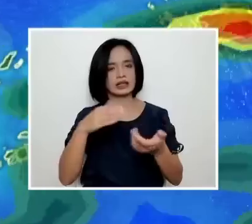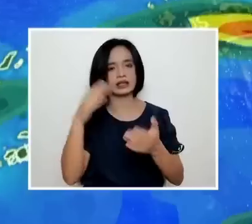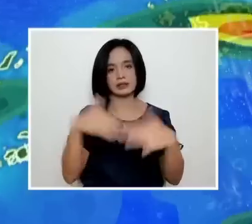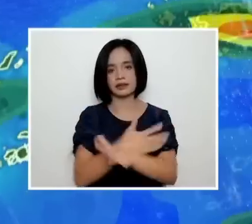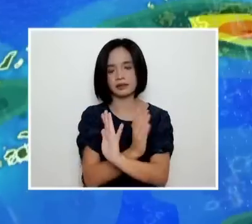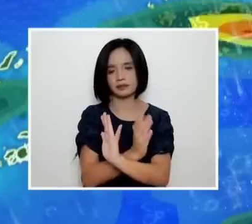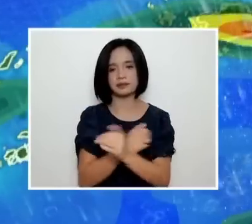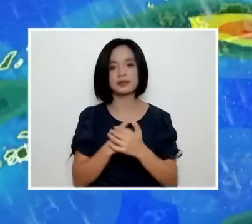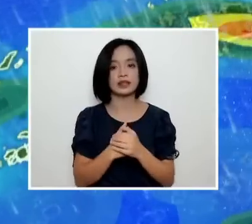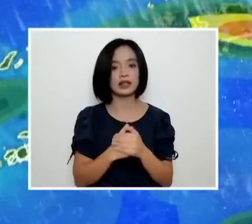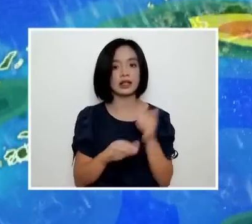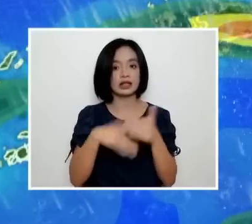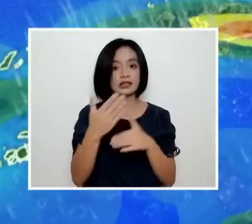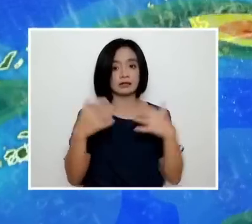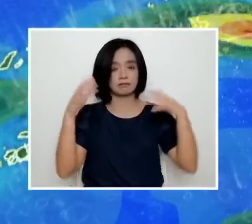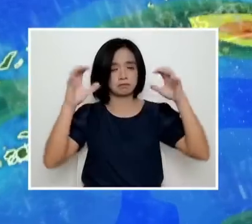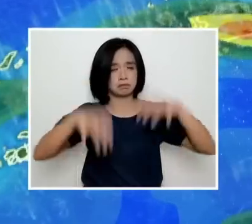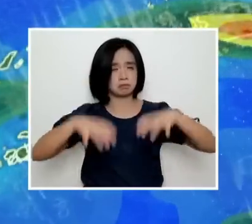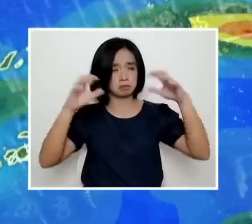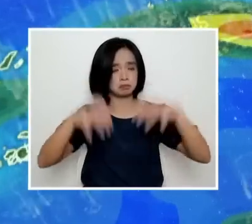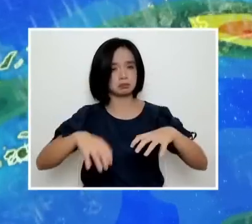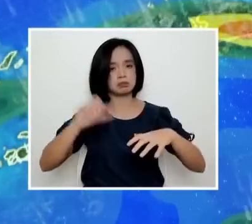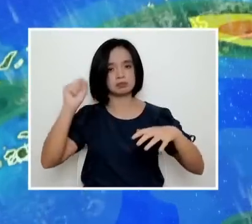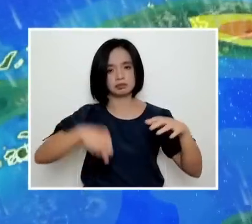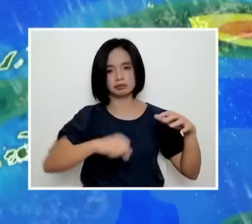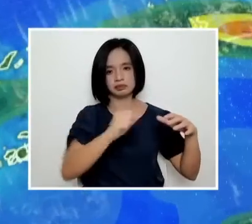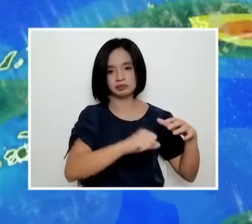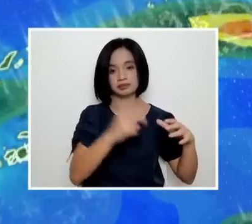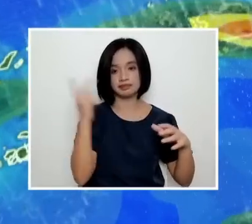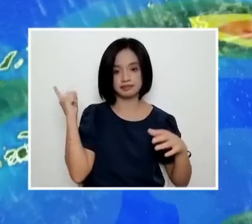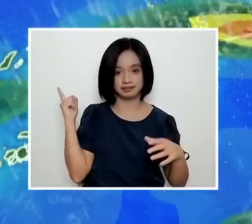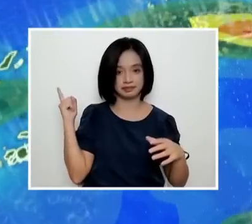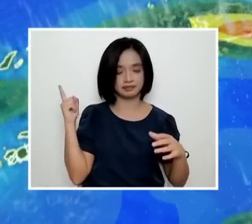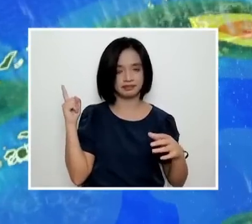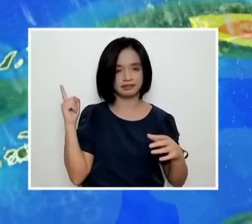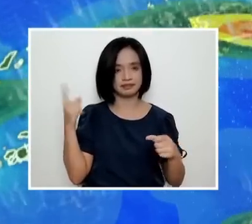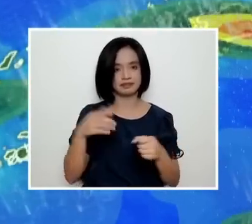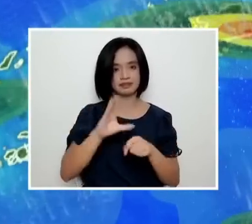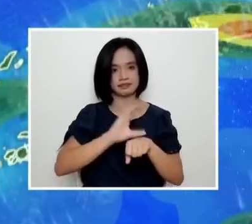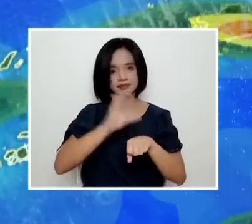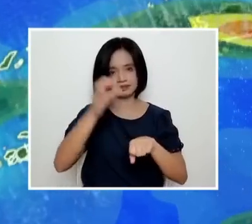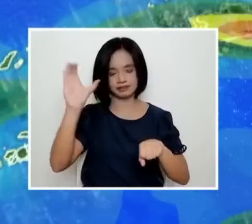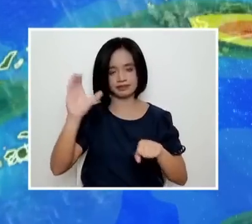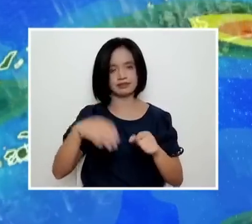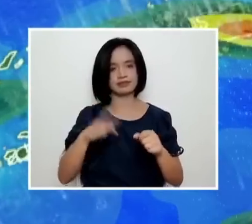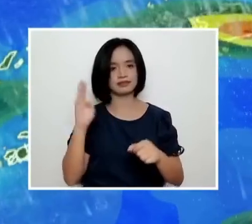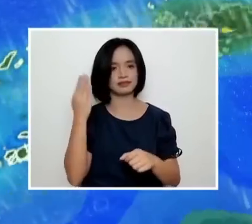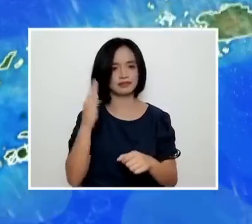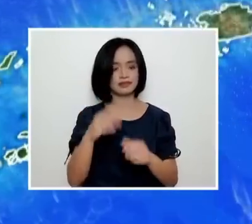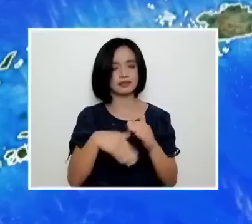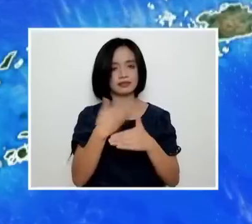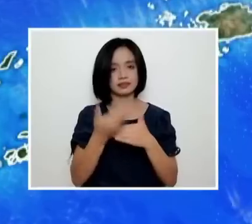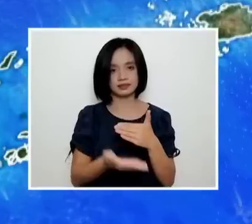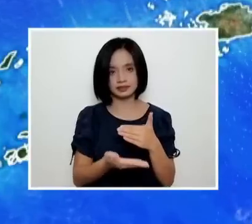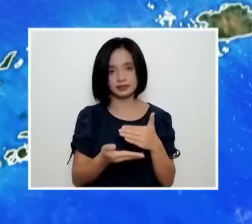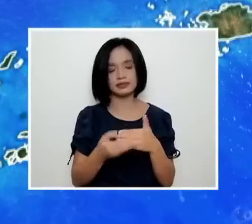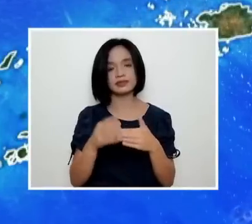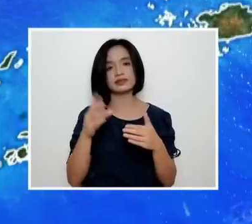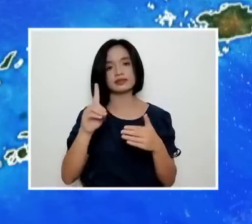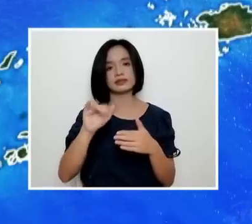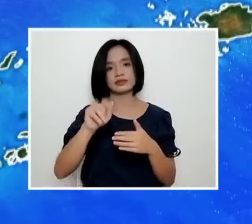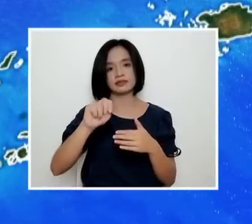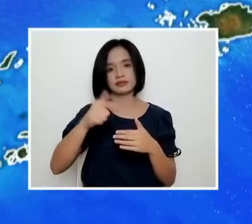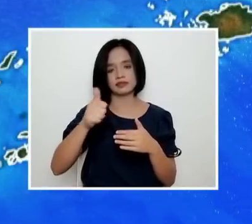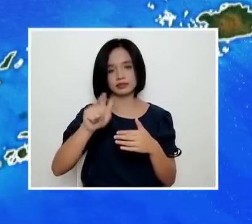may malalakas na ulan sa may Surigao del Sur, dito po sa may Camiguin at sa Basilan. Sa tanghali, sa Dinagat Pro Islands, sa Surigao